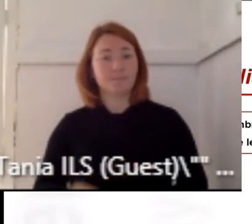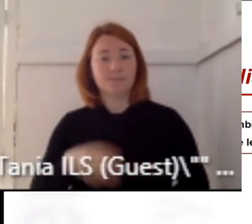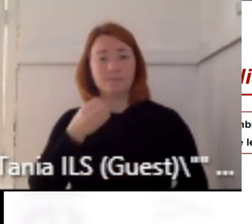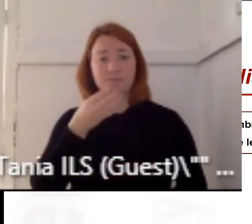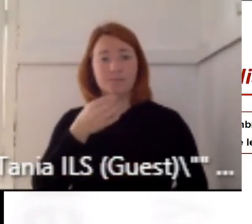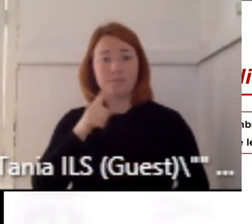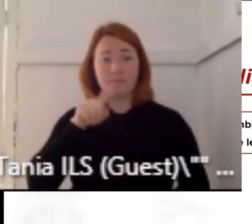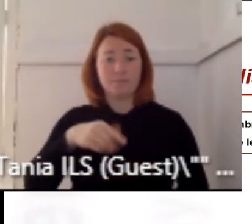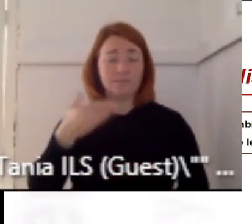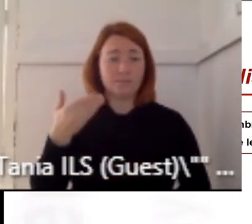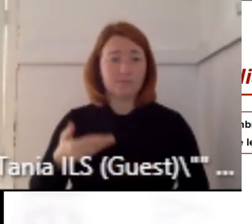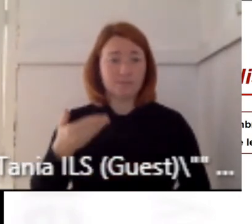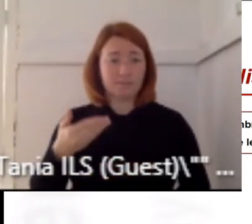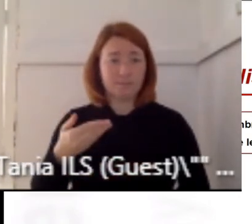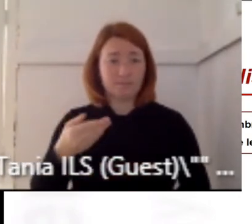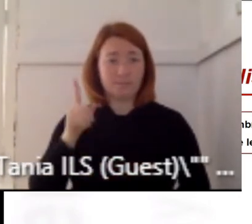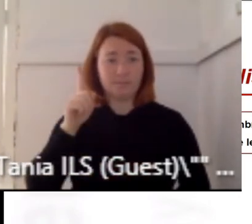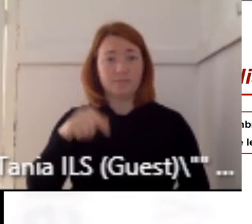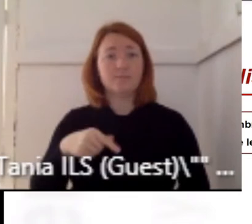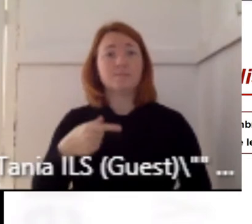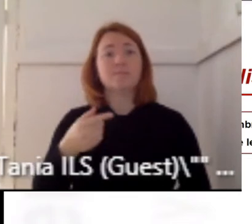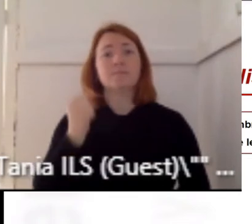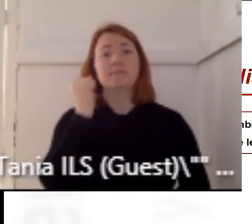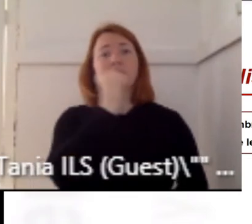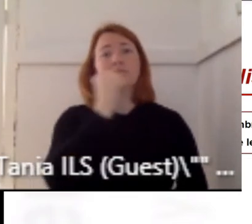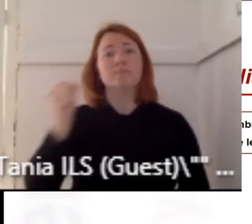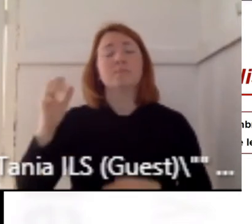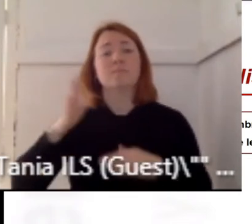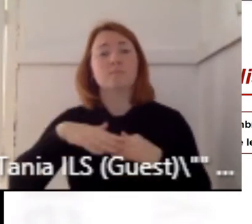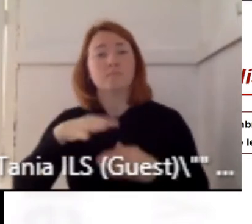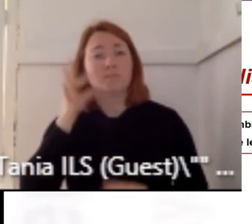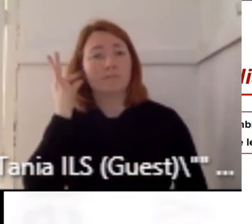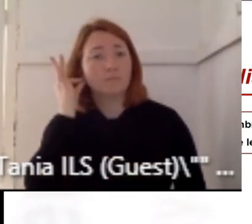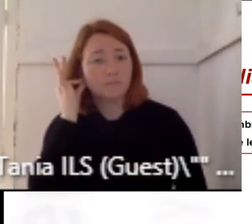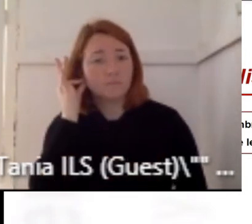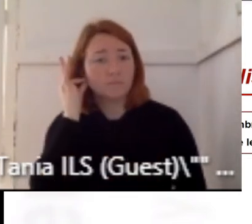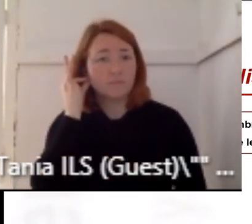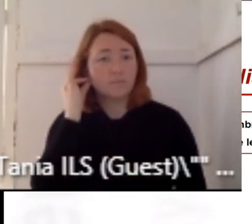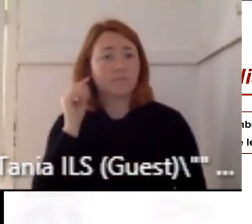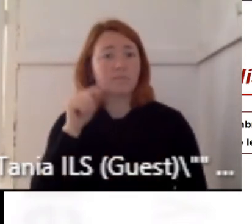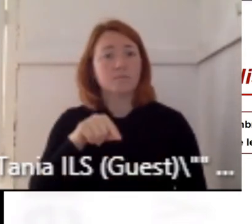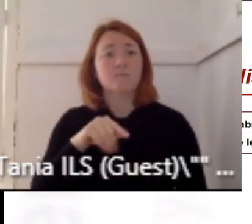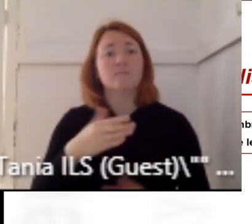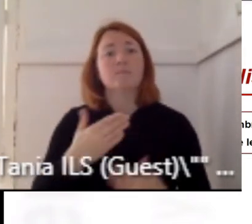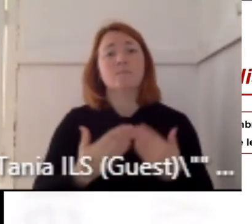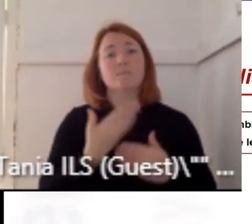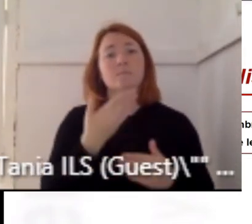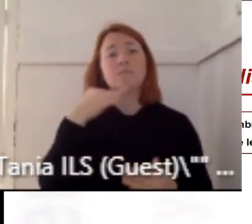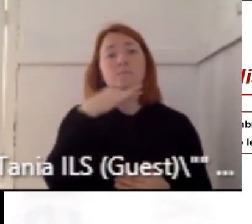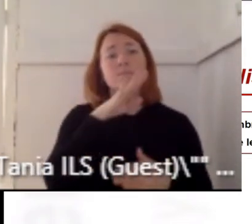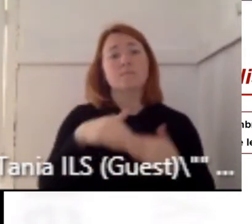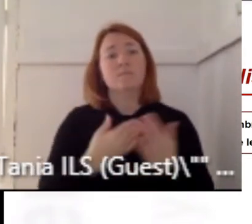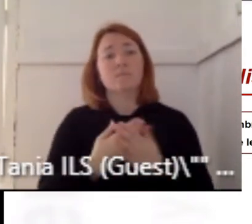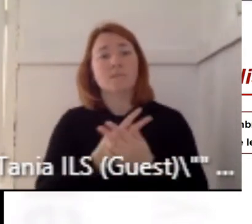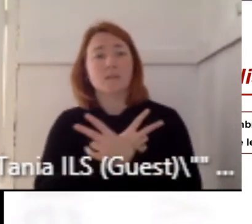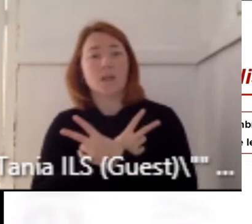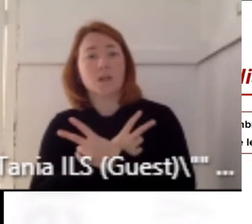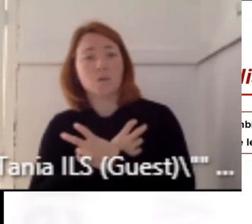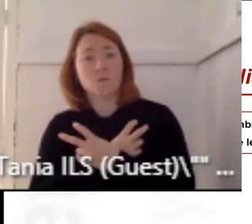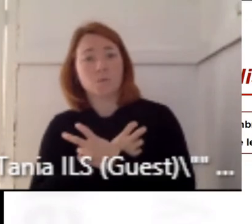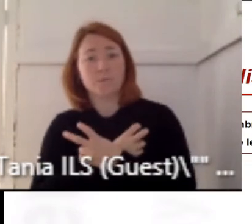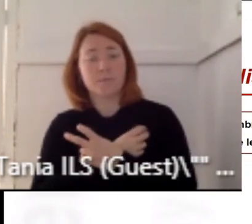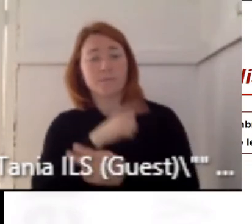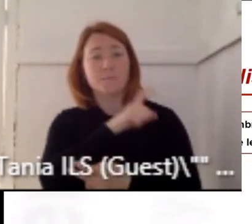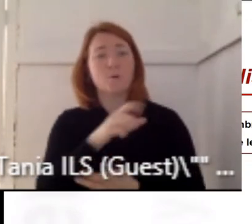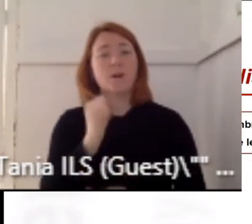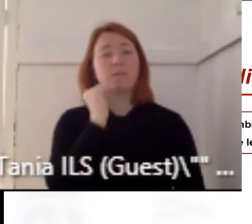tenir presents, els feminicidis. Durant el 2020, de gener a novembre, que era el moment, com dèiem, de tancament de l'informe, el nombre de dones